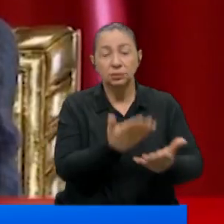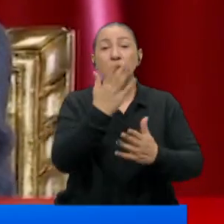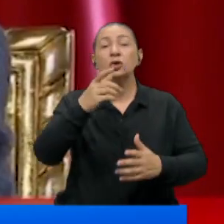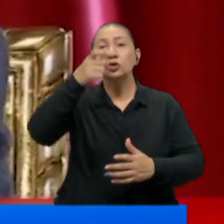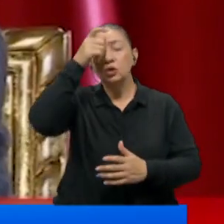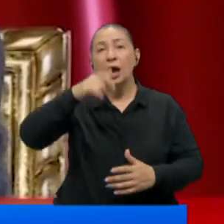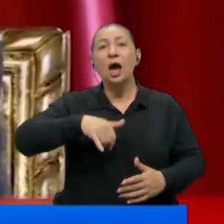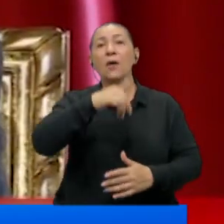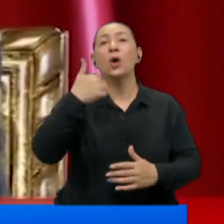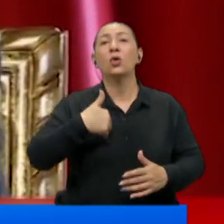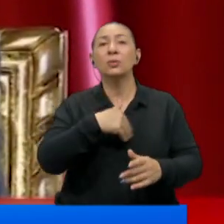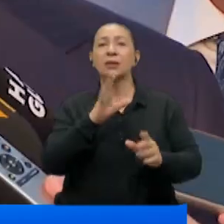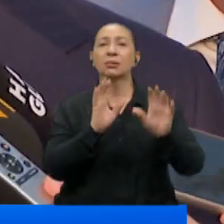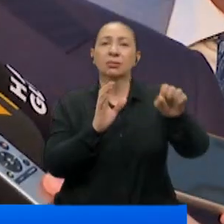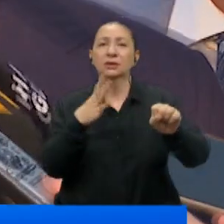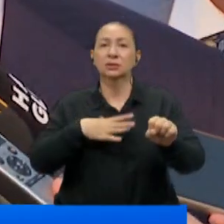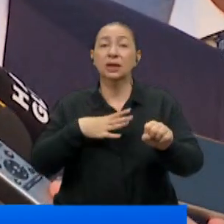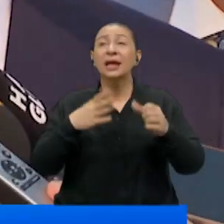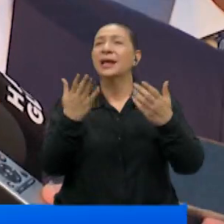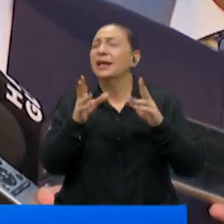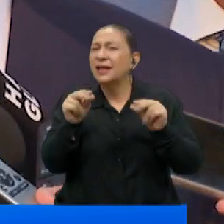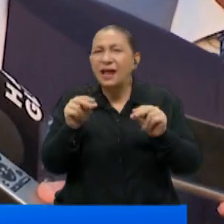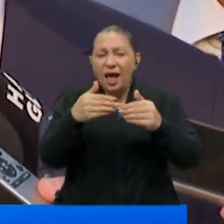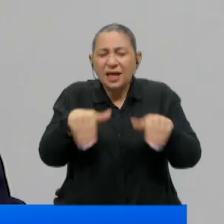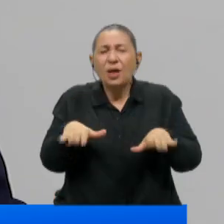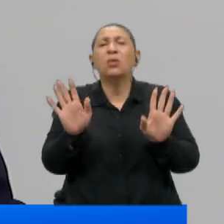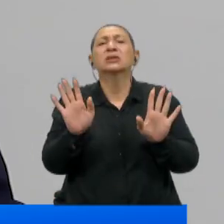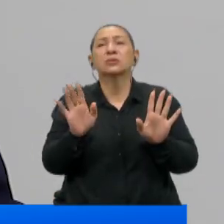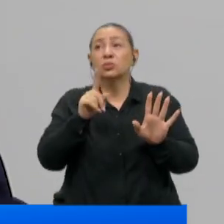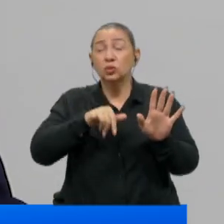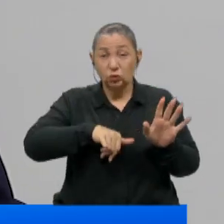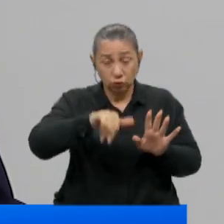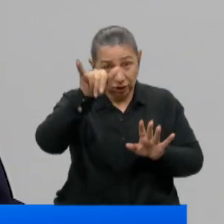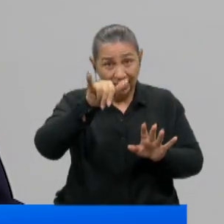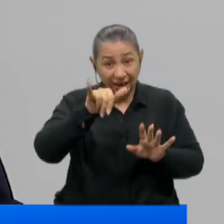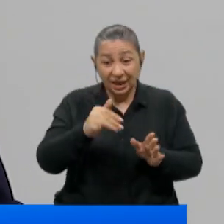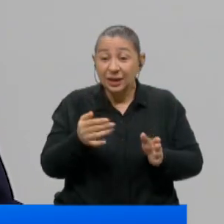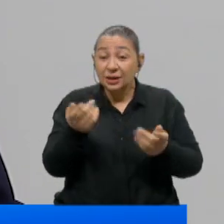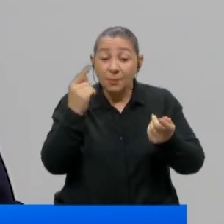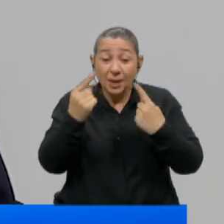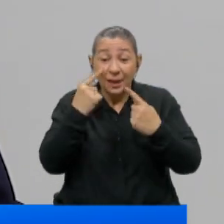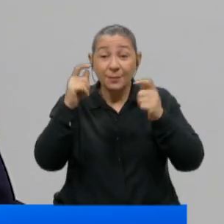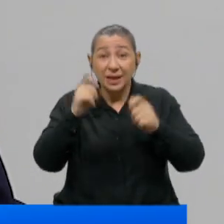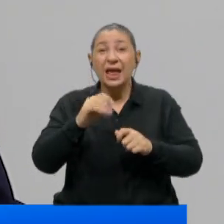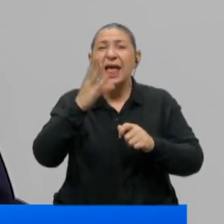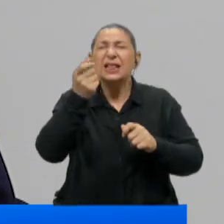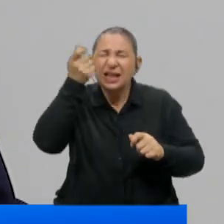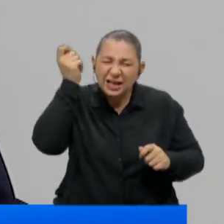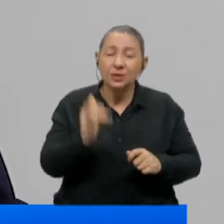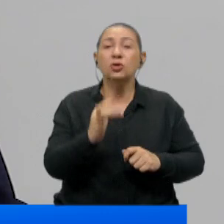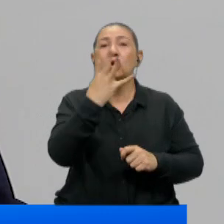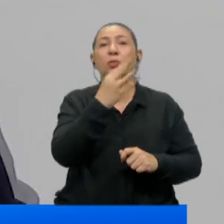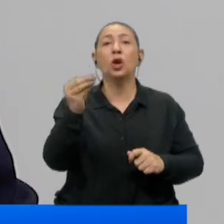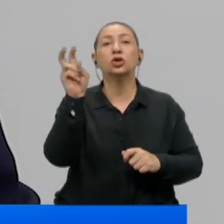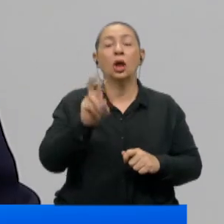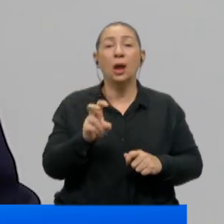Kurumu'na bunlar talip olmuşlar. Yeter ki engel çıkarmasınlar. Bu uçakların ayağa kalkabilmesi için gereken minimum rakam 4 milyon